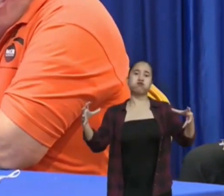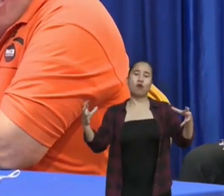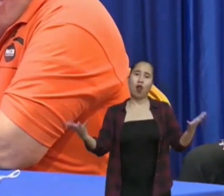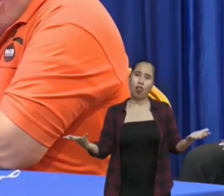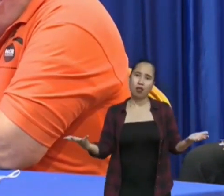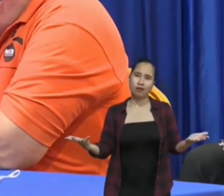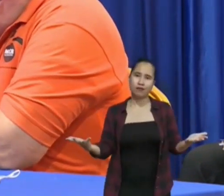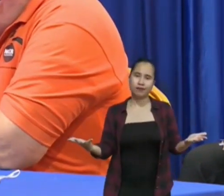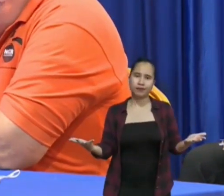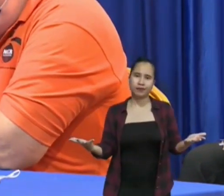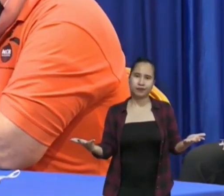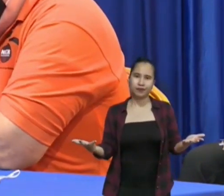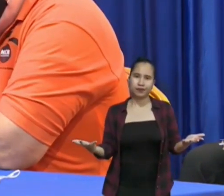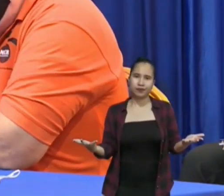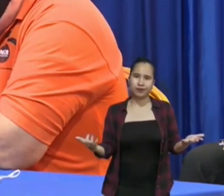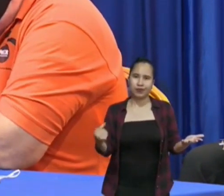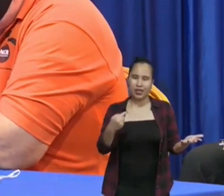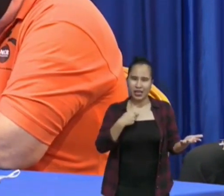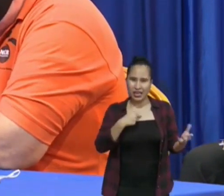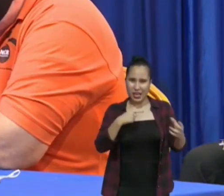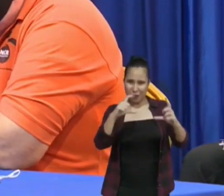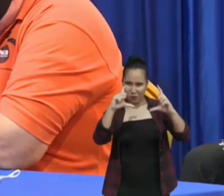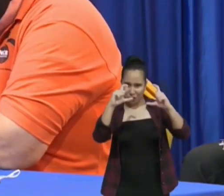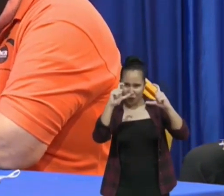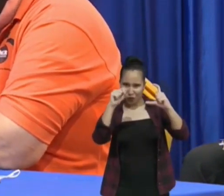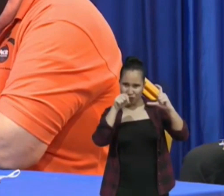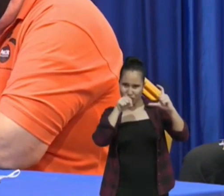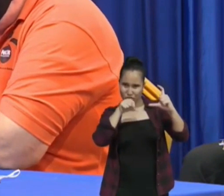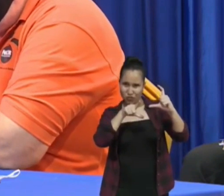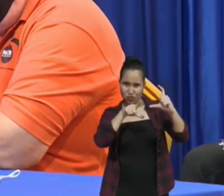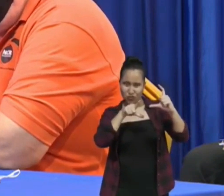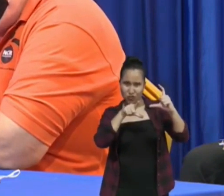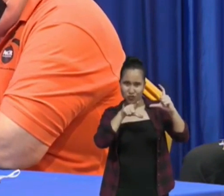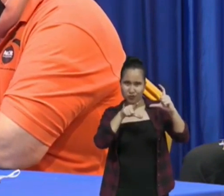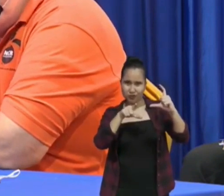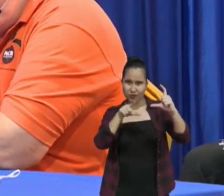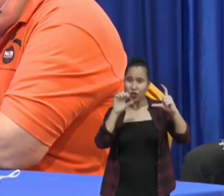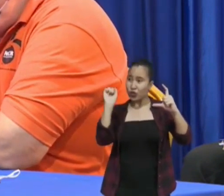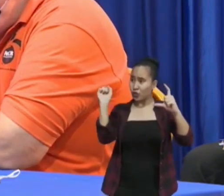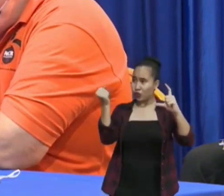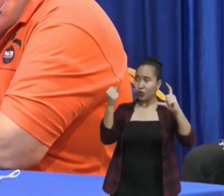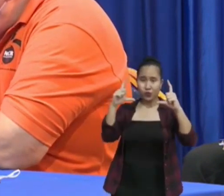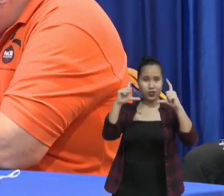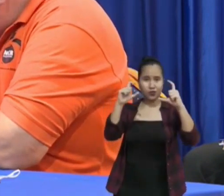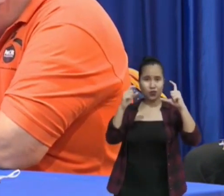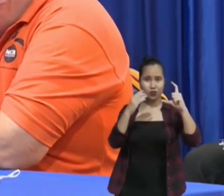wat foto's gestuurd. Ik weet niet, is het mogelijk dat we die foto's zien?